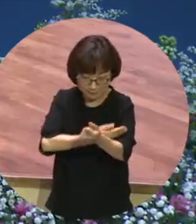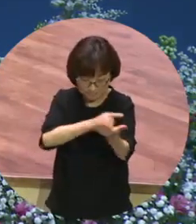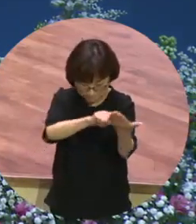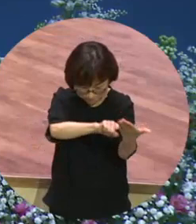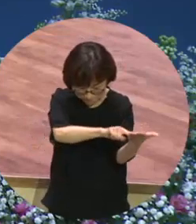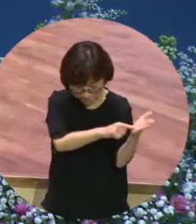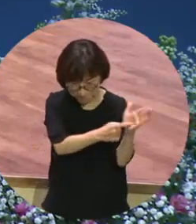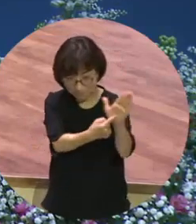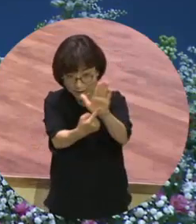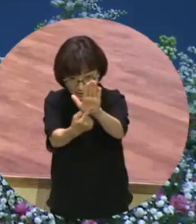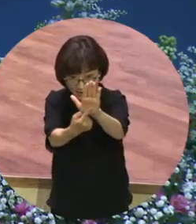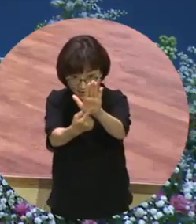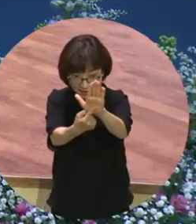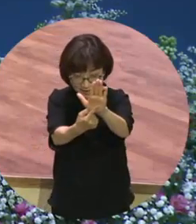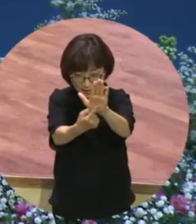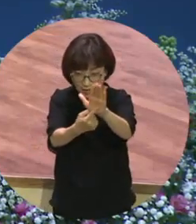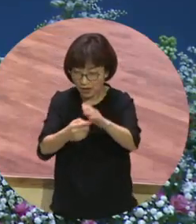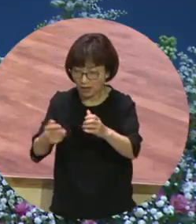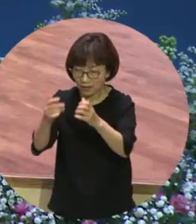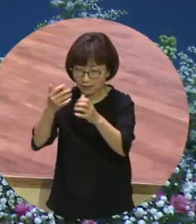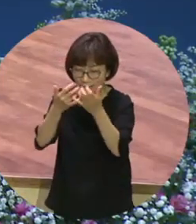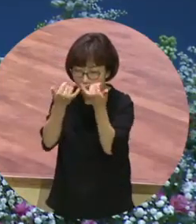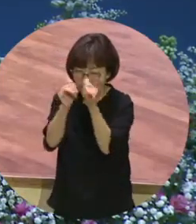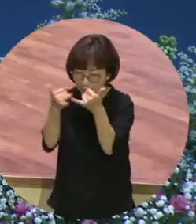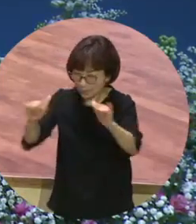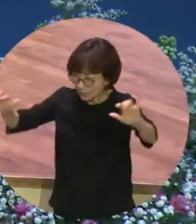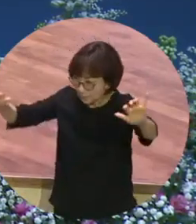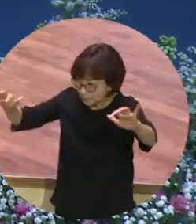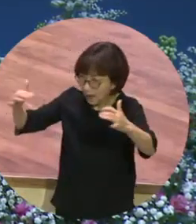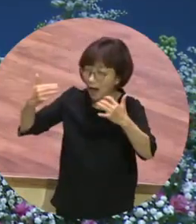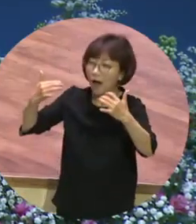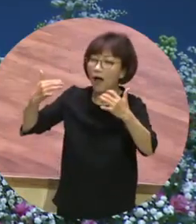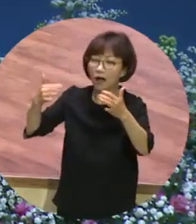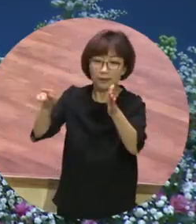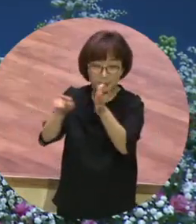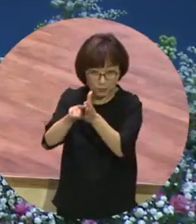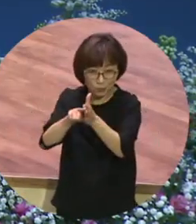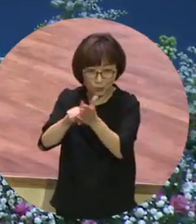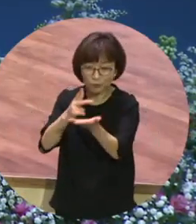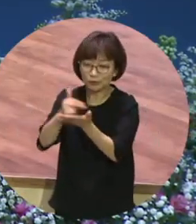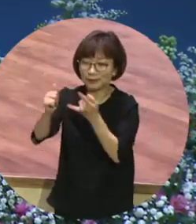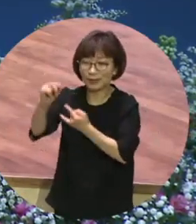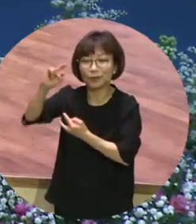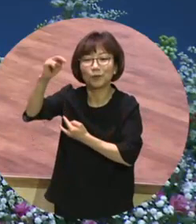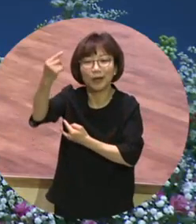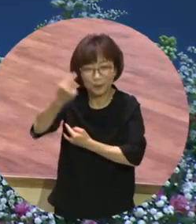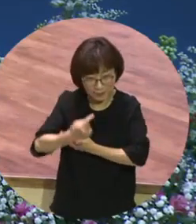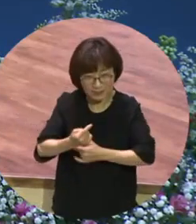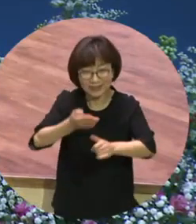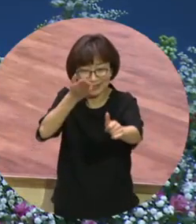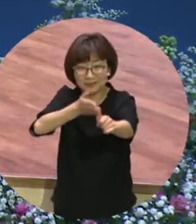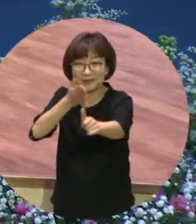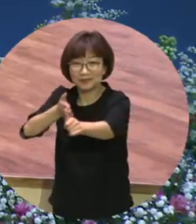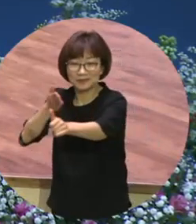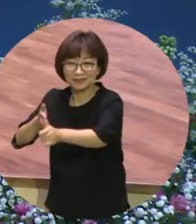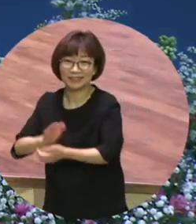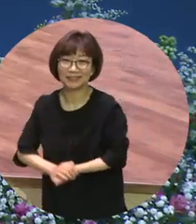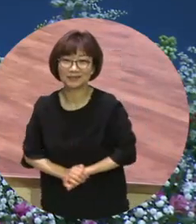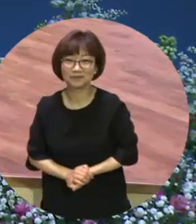역사가 일어남으로 많은 영혼이 주께로 돌아온 역사가 일어나기를 바랍니다. 제가 지난주에 설교를 통해서 사도